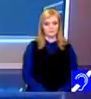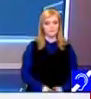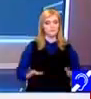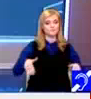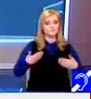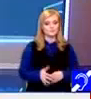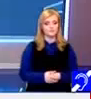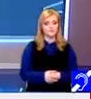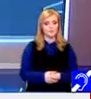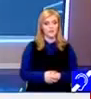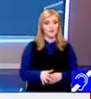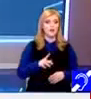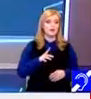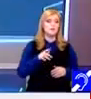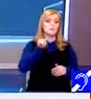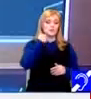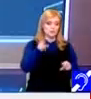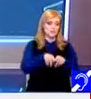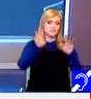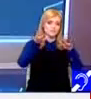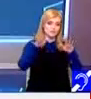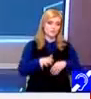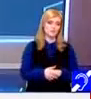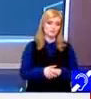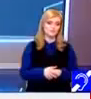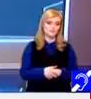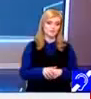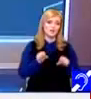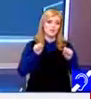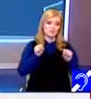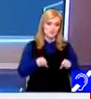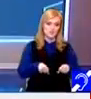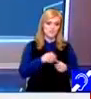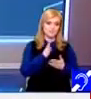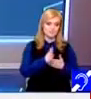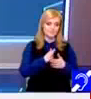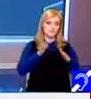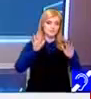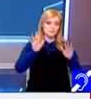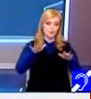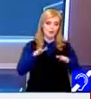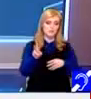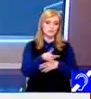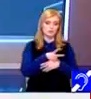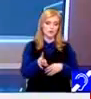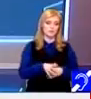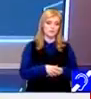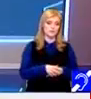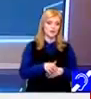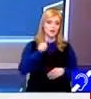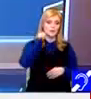Bun găsit! Nu scăpăm de precipitații nici mâine. Șanse mari să plouă sunt și la noapte, când se vor înregistra în jur de 3 grade